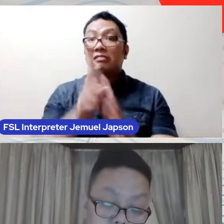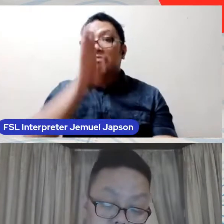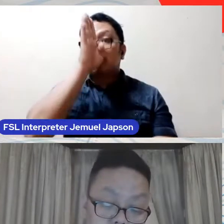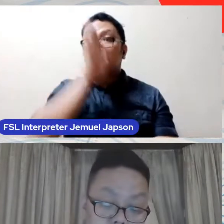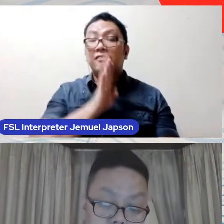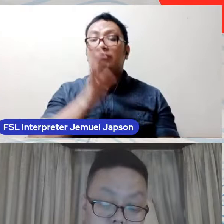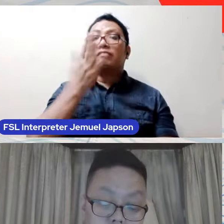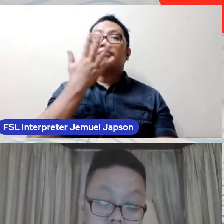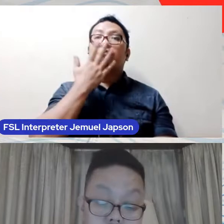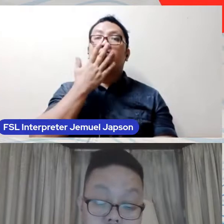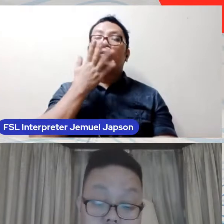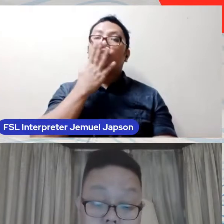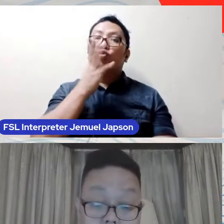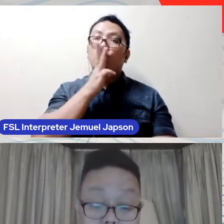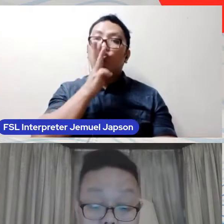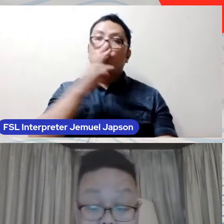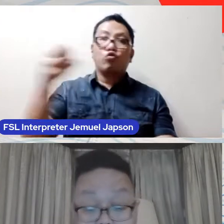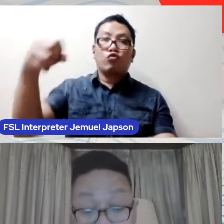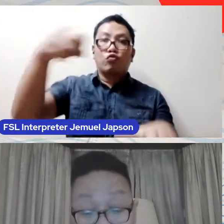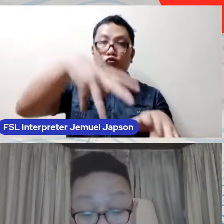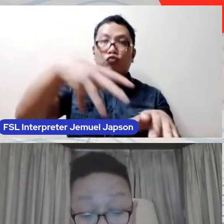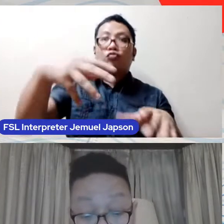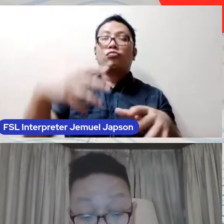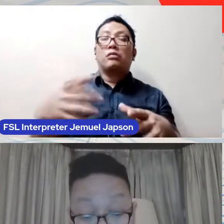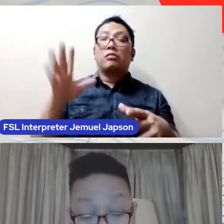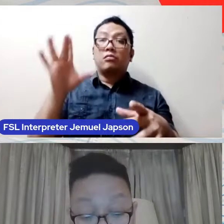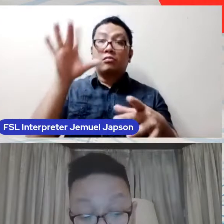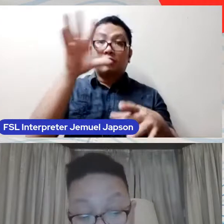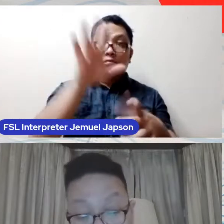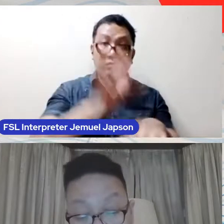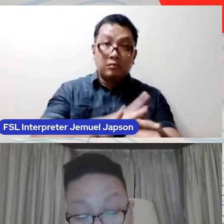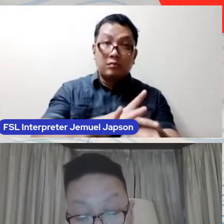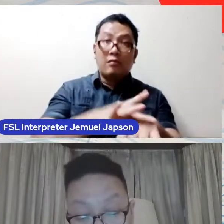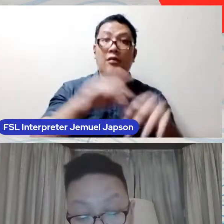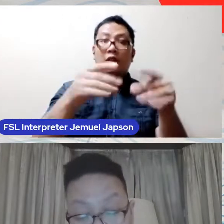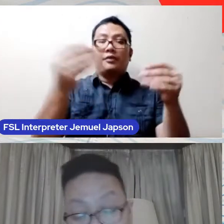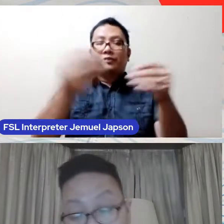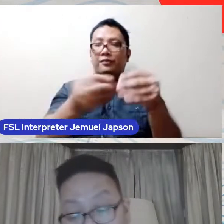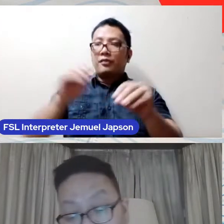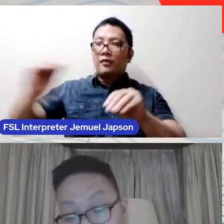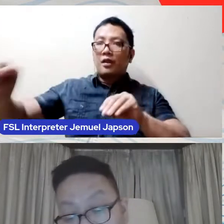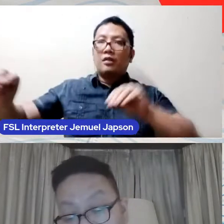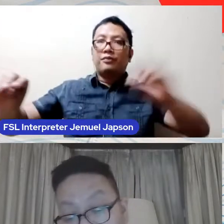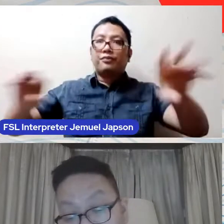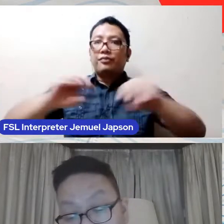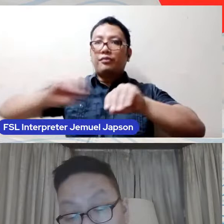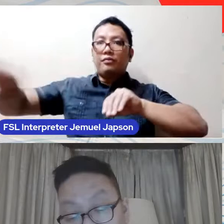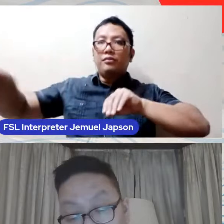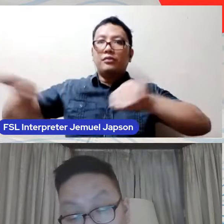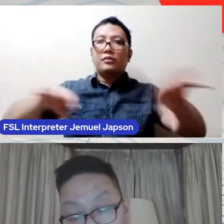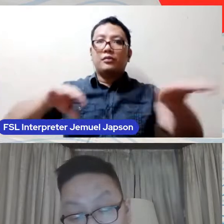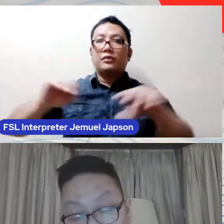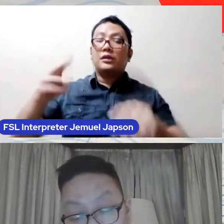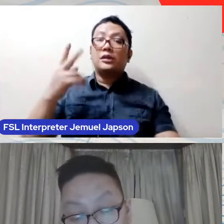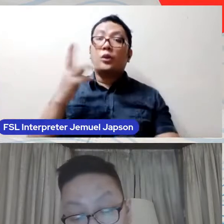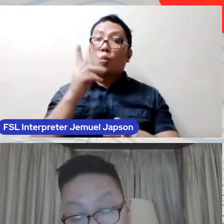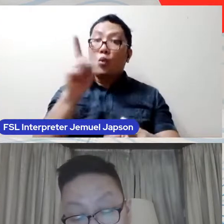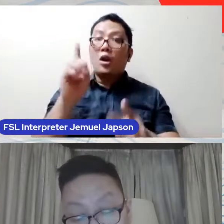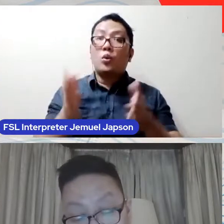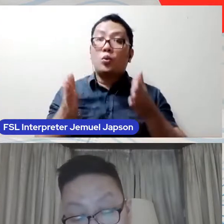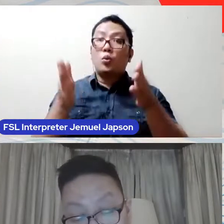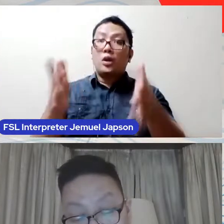mga election paraphernalia. So pag nahawakan na po ang balota, isosort po yan. Yung sorting na yon, it's one way of